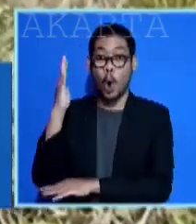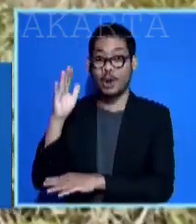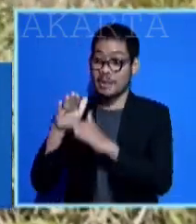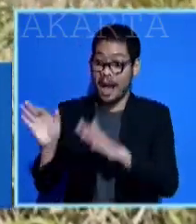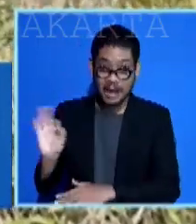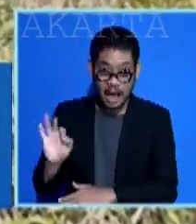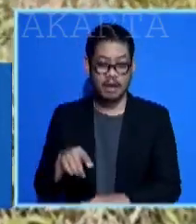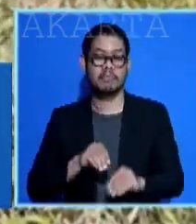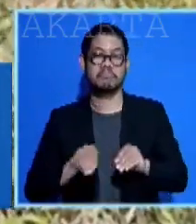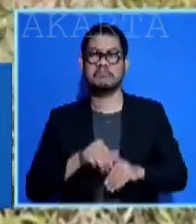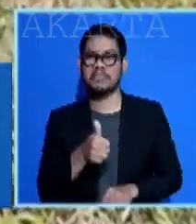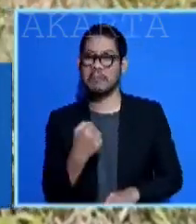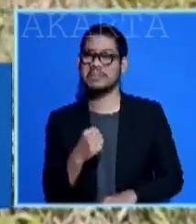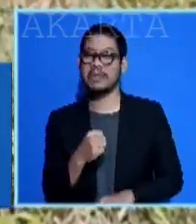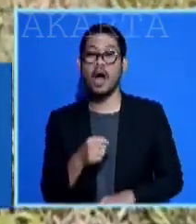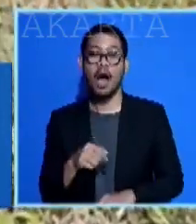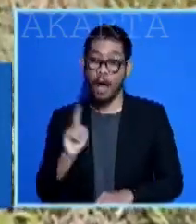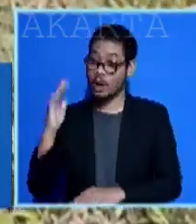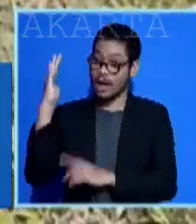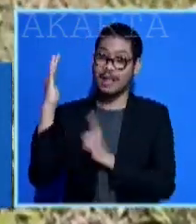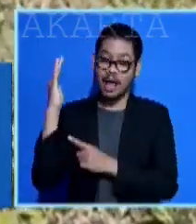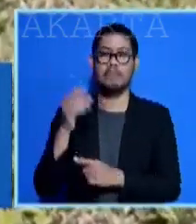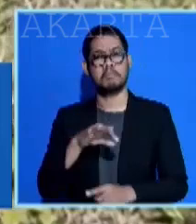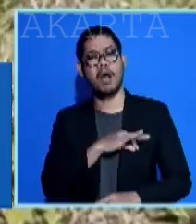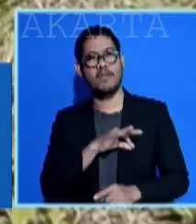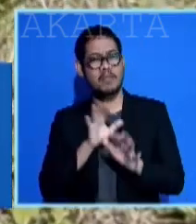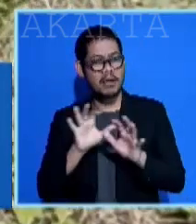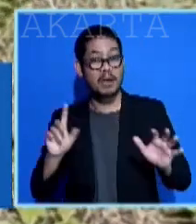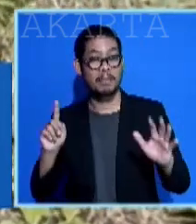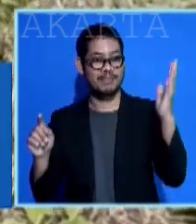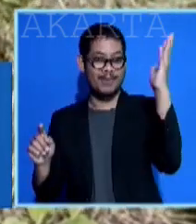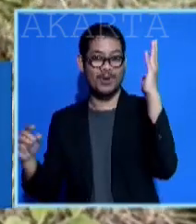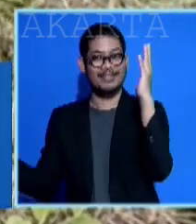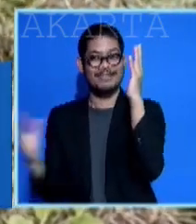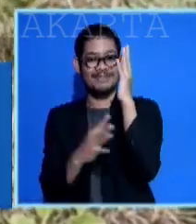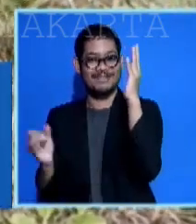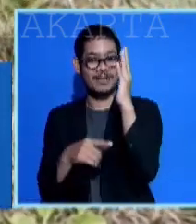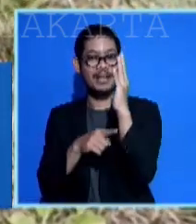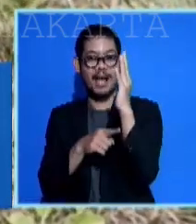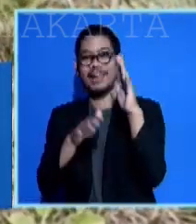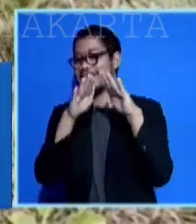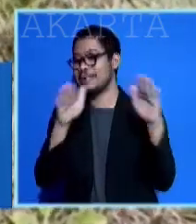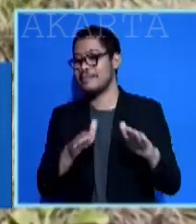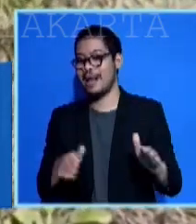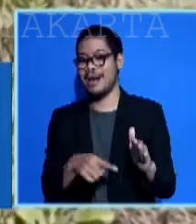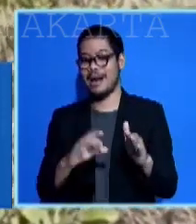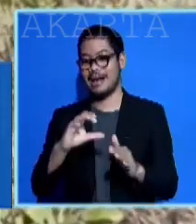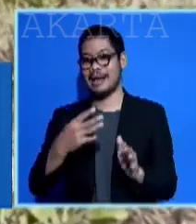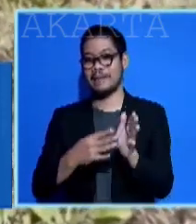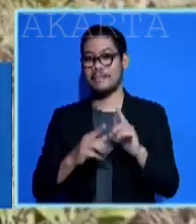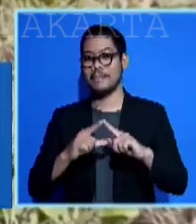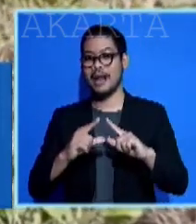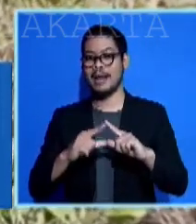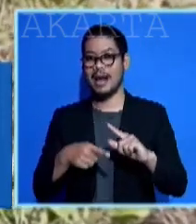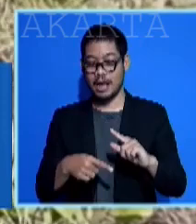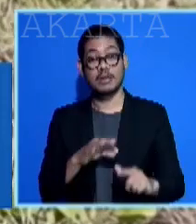udang ang nang kiatan Ang Sinten ingang n tanemany ugiuraki sanget Kang